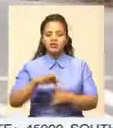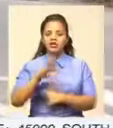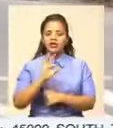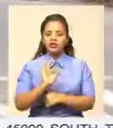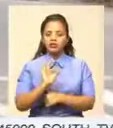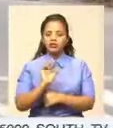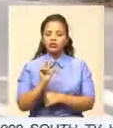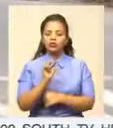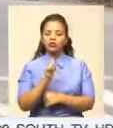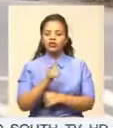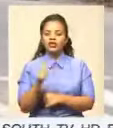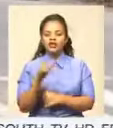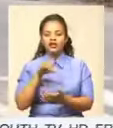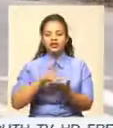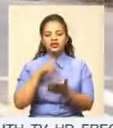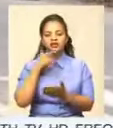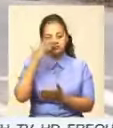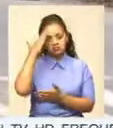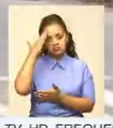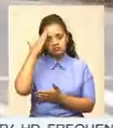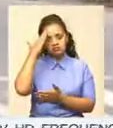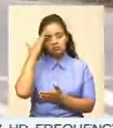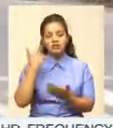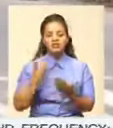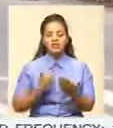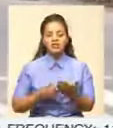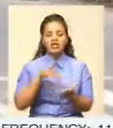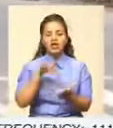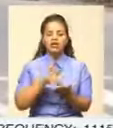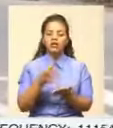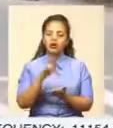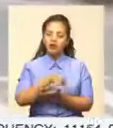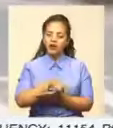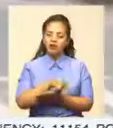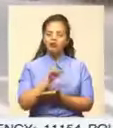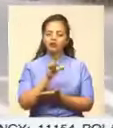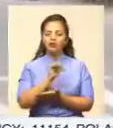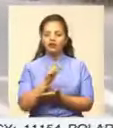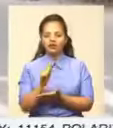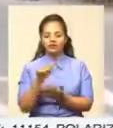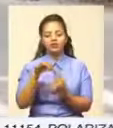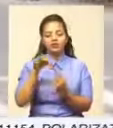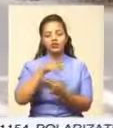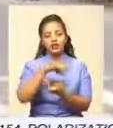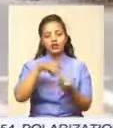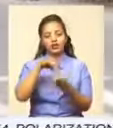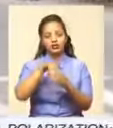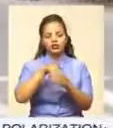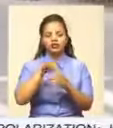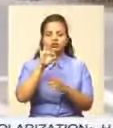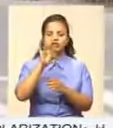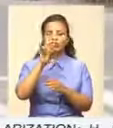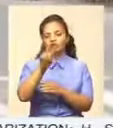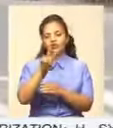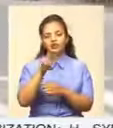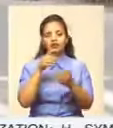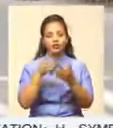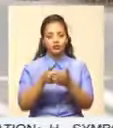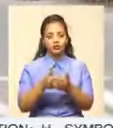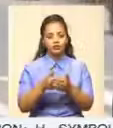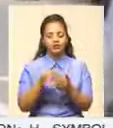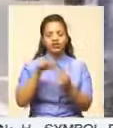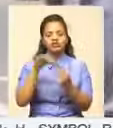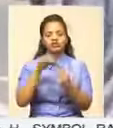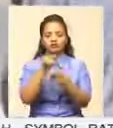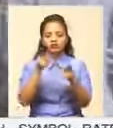የምንገኝበት ቡኢ ከተማ ተብላ ተታወቃለች እንግዲህ በዚህ ከተማ ወይም በቡኢ የምርጫ ክልል ውስጥ 92 የሚደርሱ